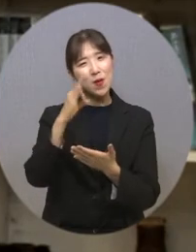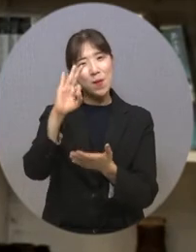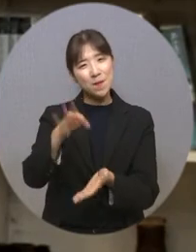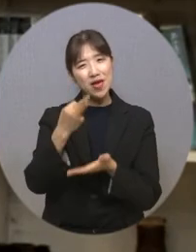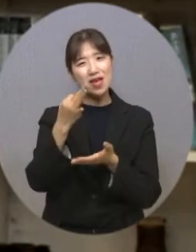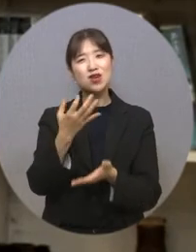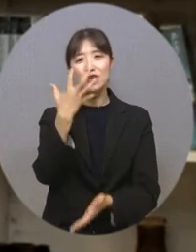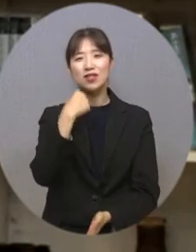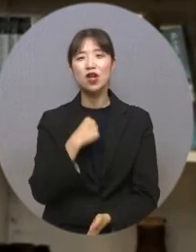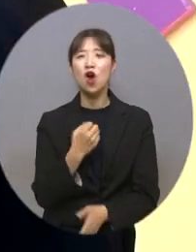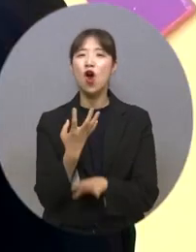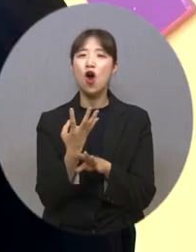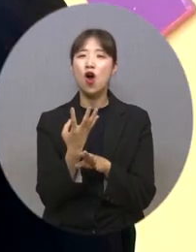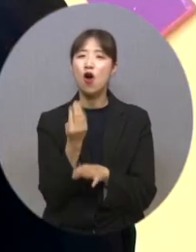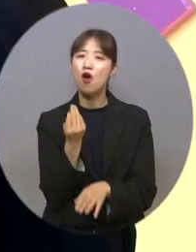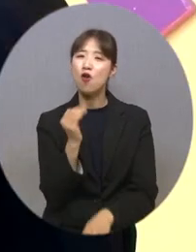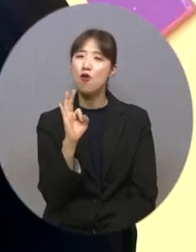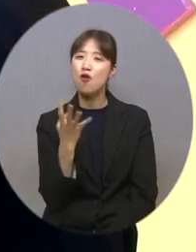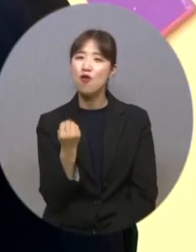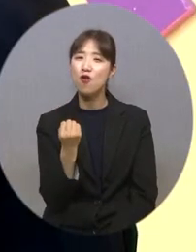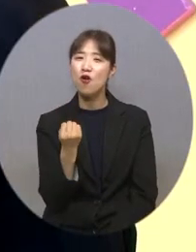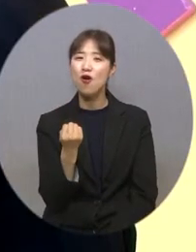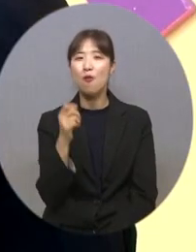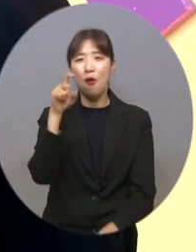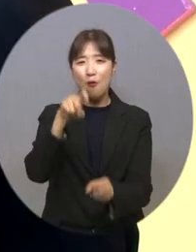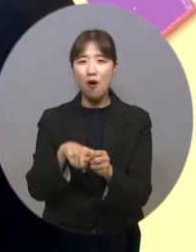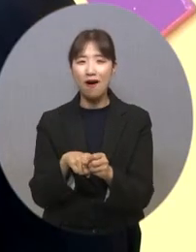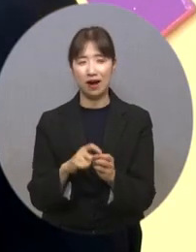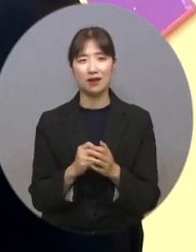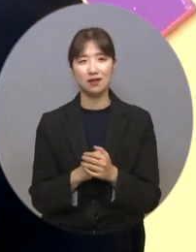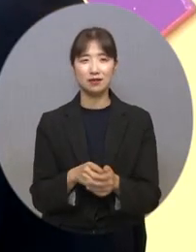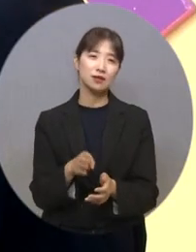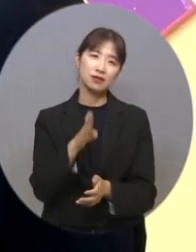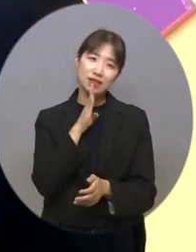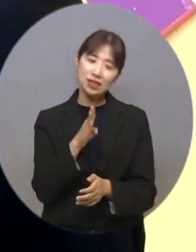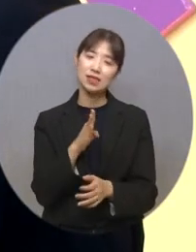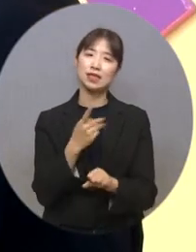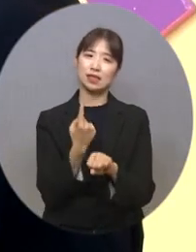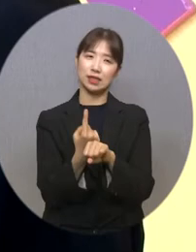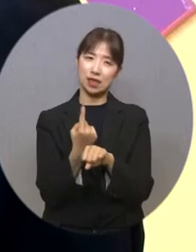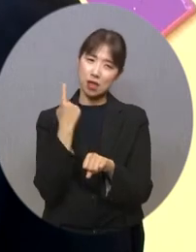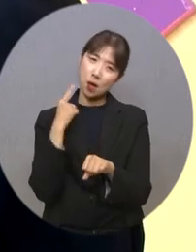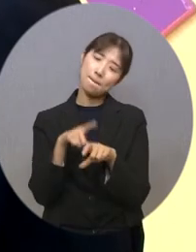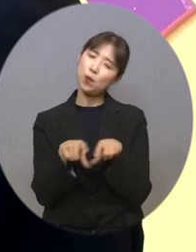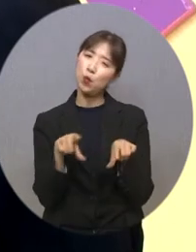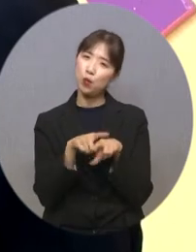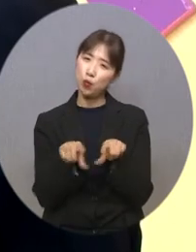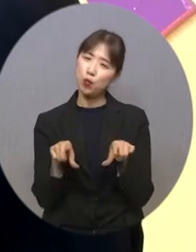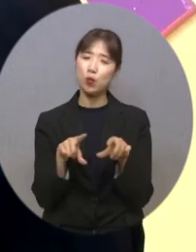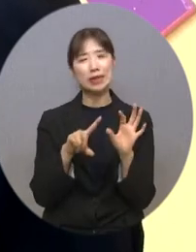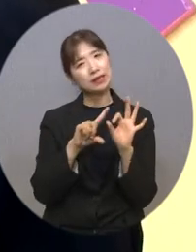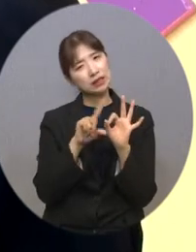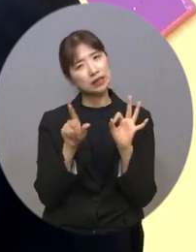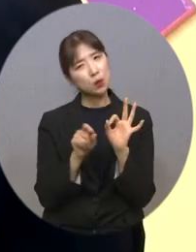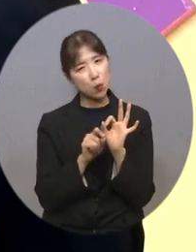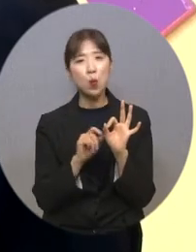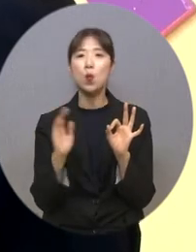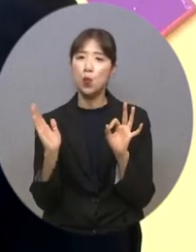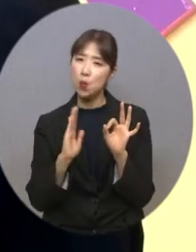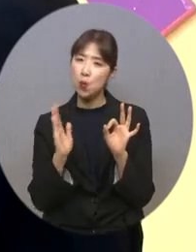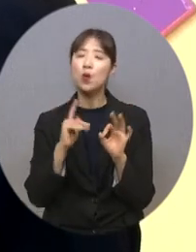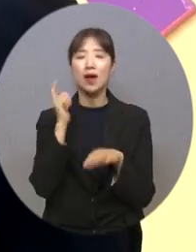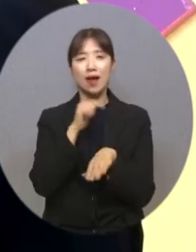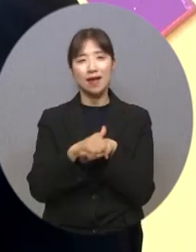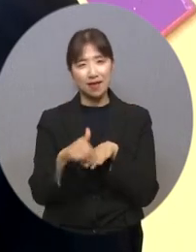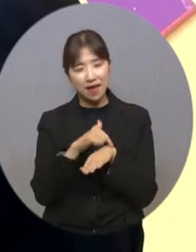계신가요? 예, 저희가 사실은 이제 작년 보통 한 10월에 이런 어떤 계획을